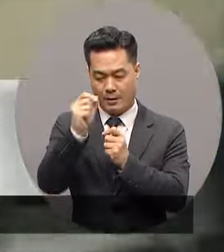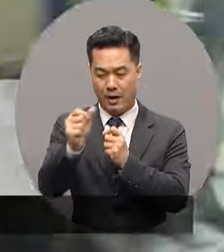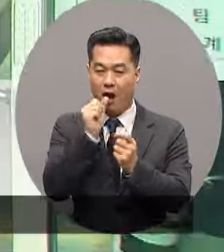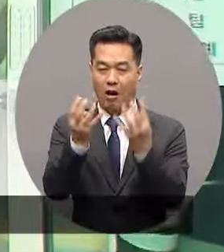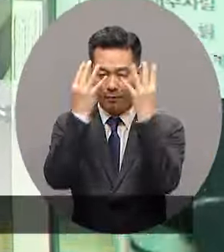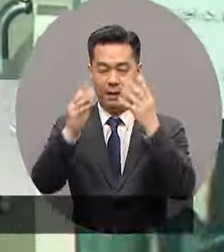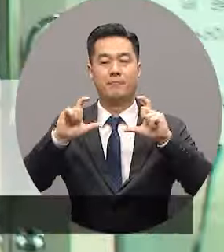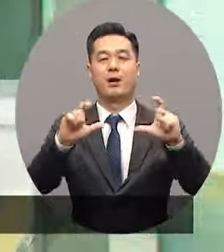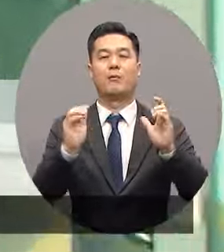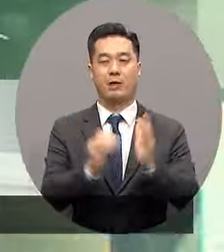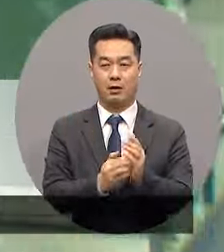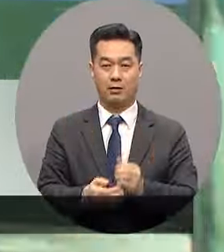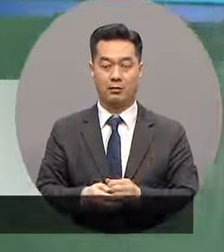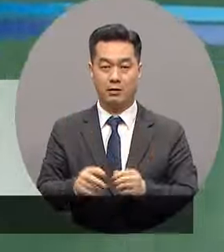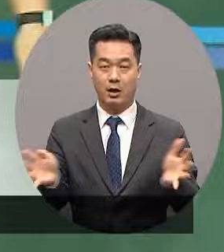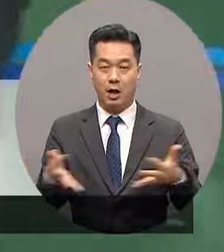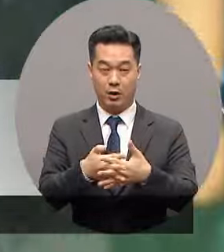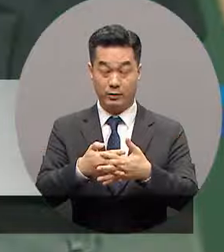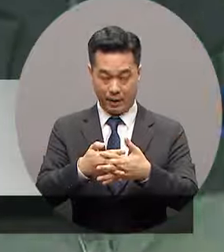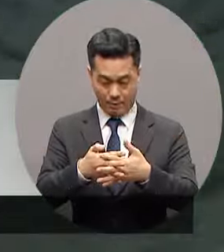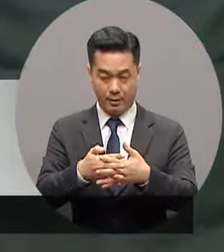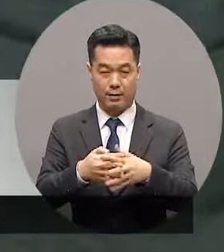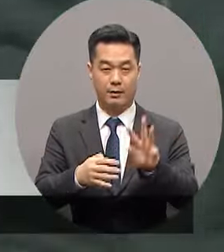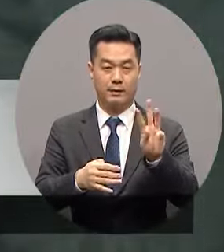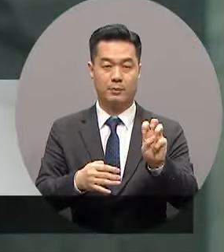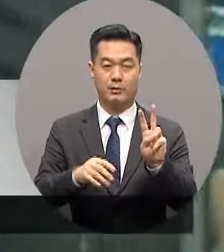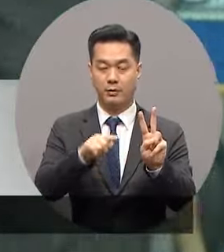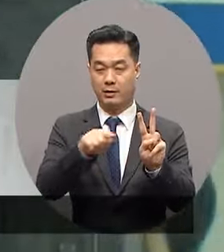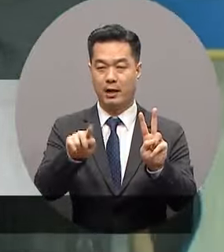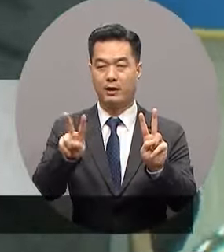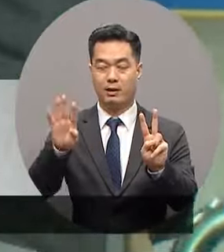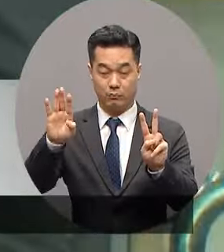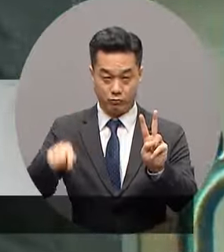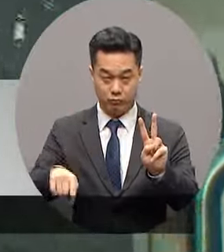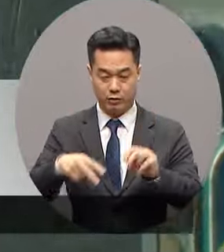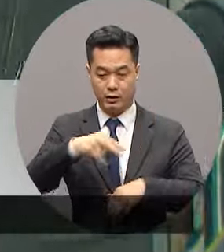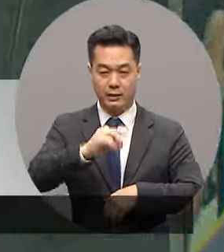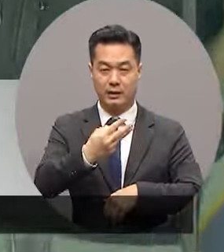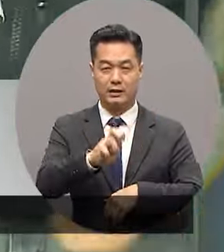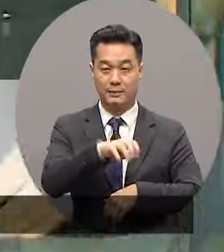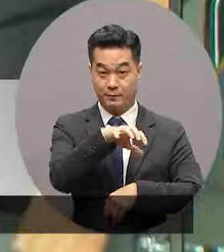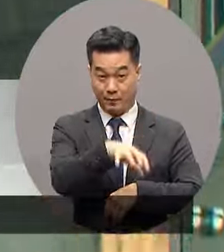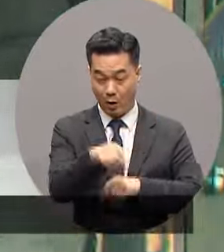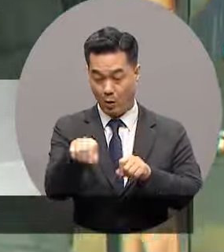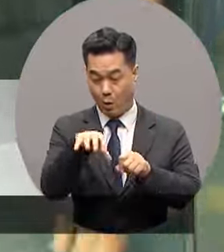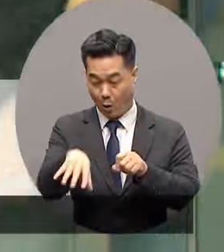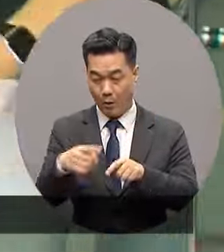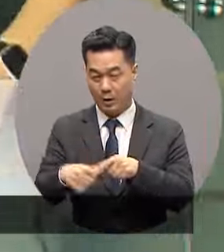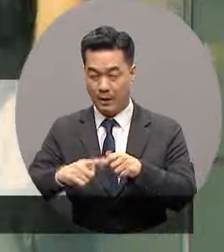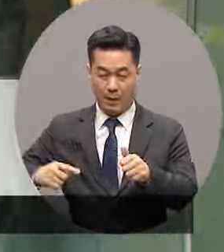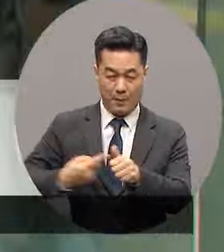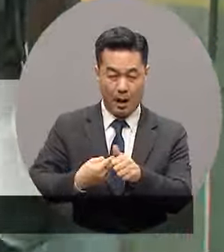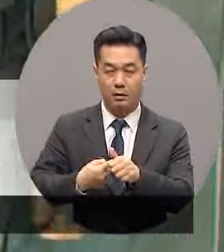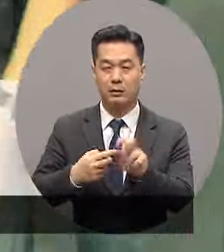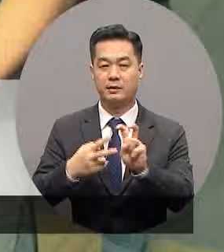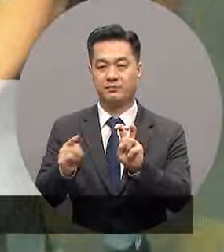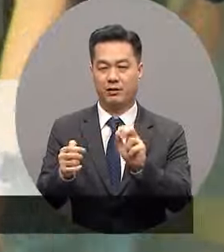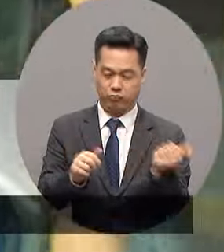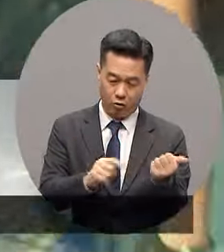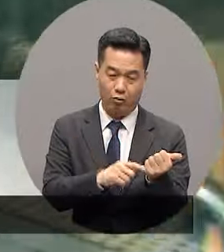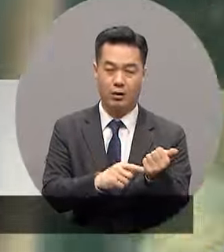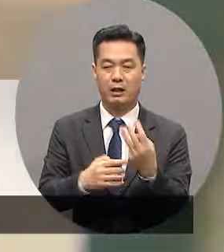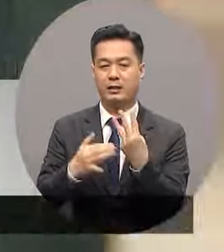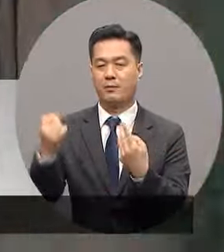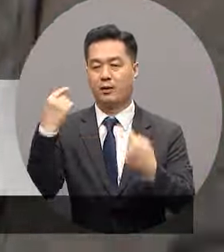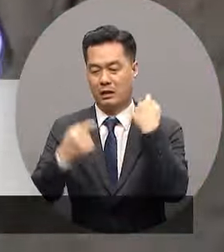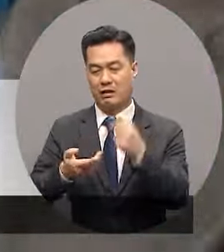형사합의 32의 2부는 작년 7월 서울 신림역 인근에서 흉기를 휘둘러 20대 남성 1명을 살해하고